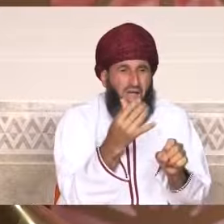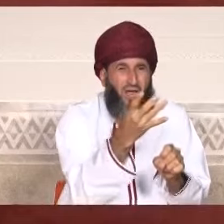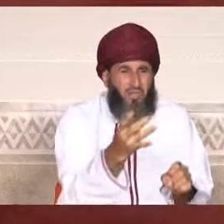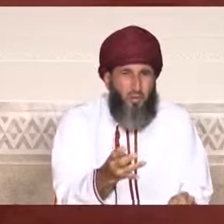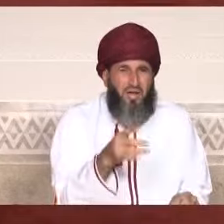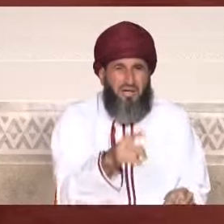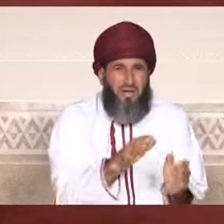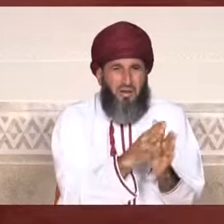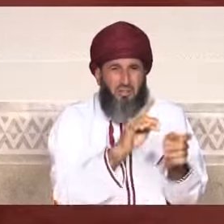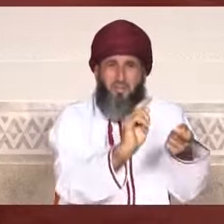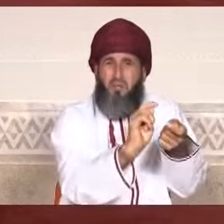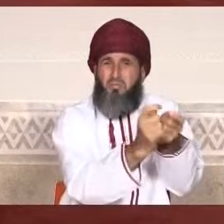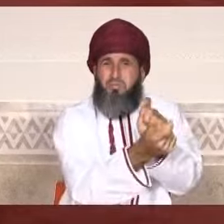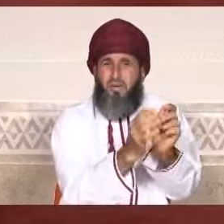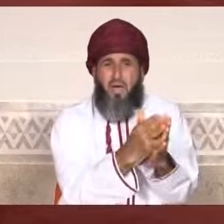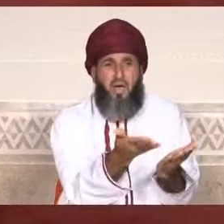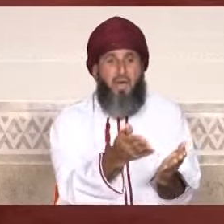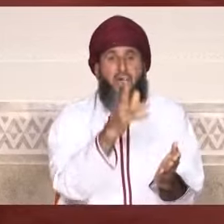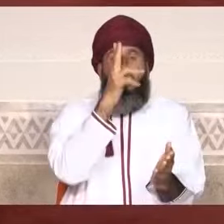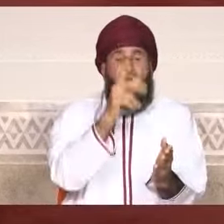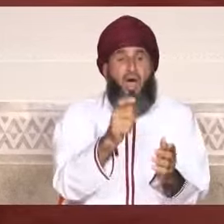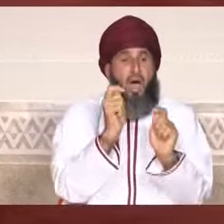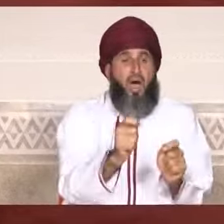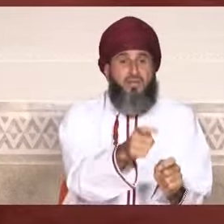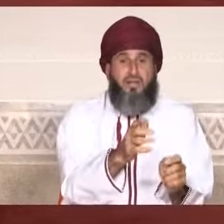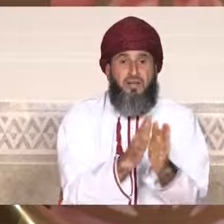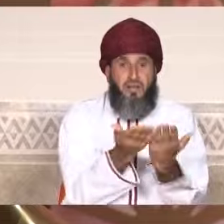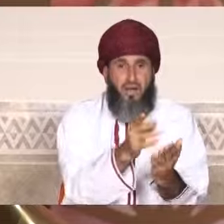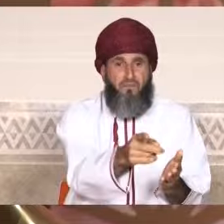في كتبهم السماوية عرض الحائط.